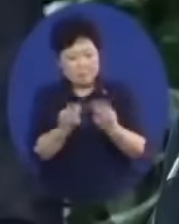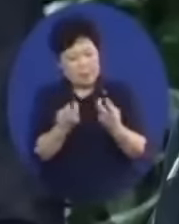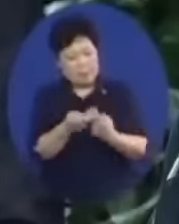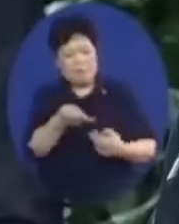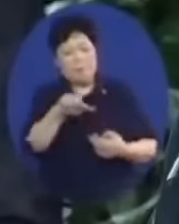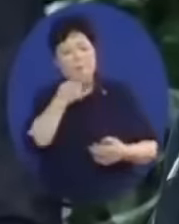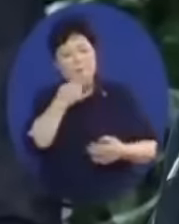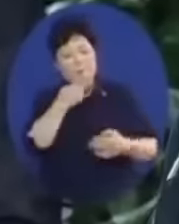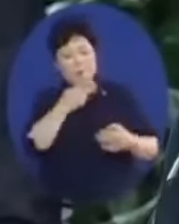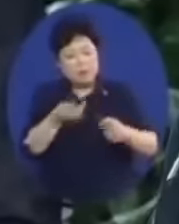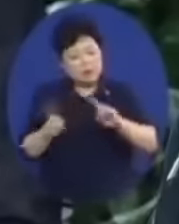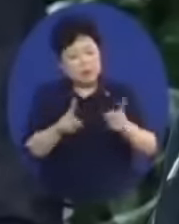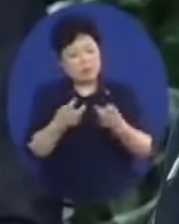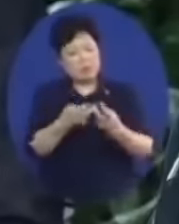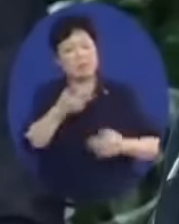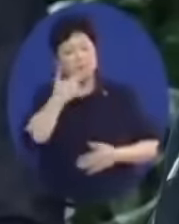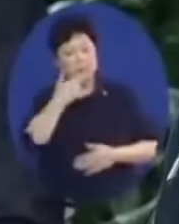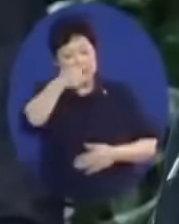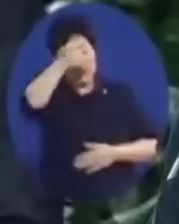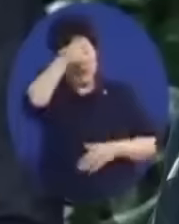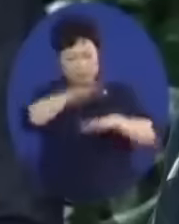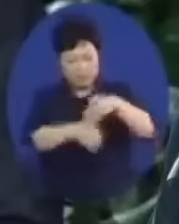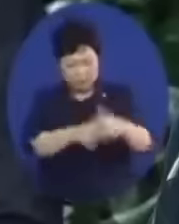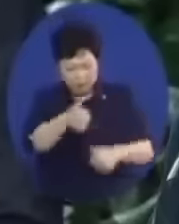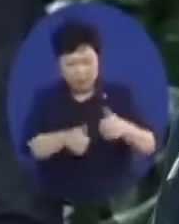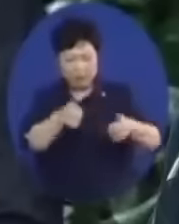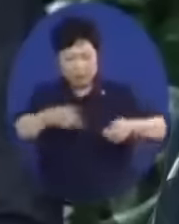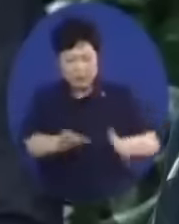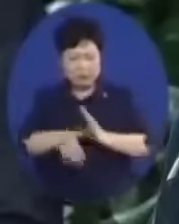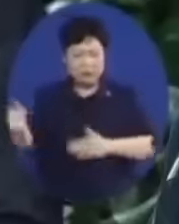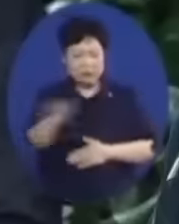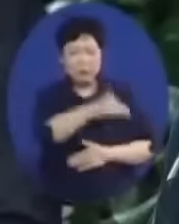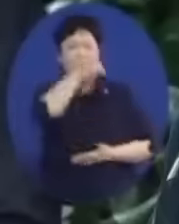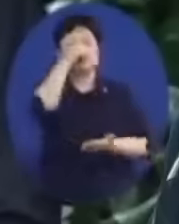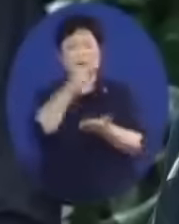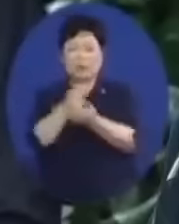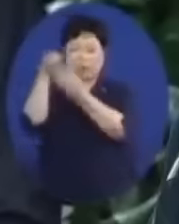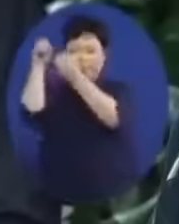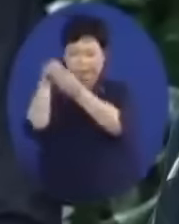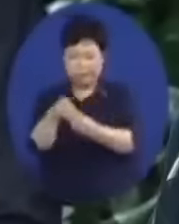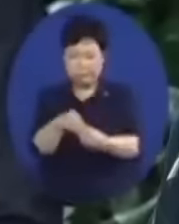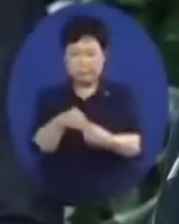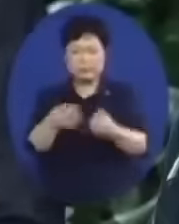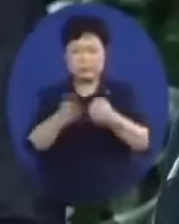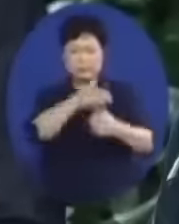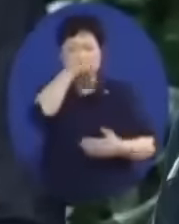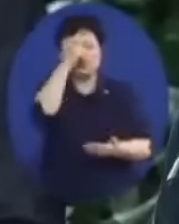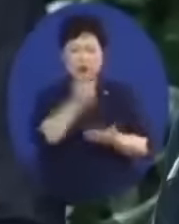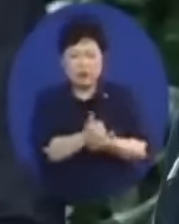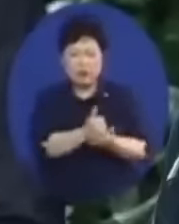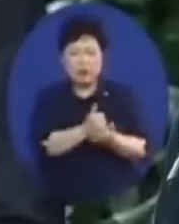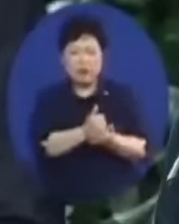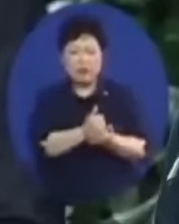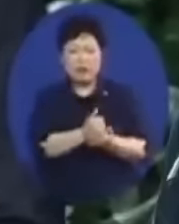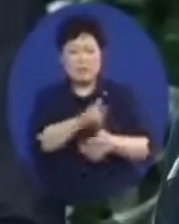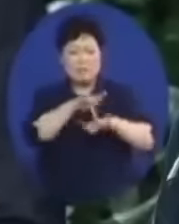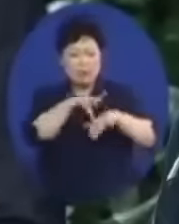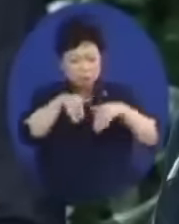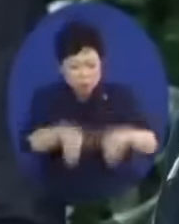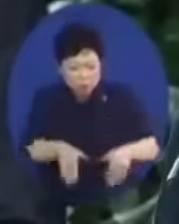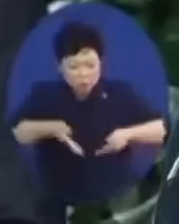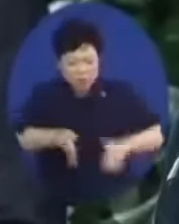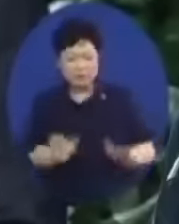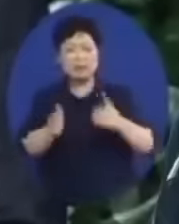길이 없어요. 아담의 자손은 태어날 때부터 죄의 유전을 가지고서 죄의 정체성에서 태어났기